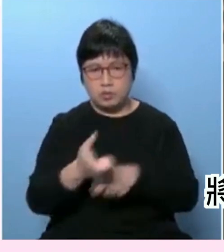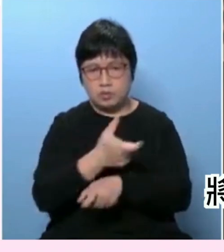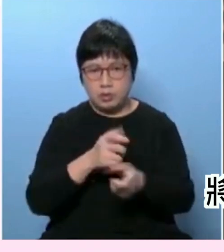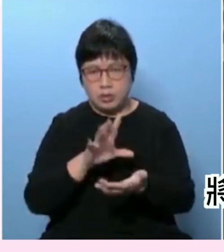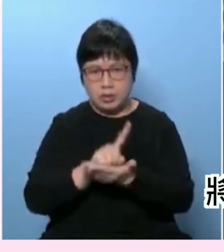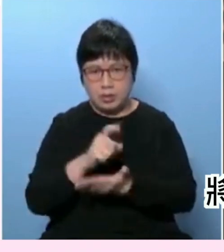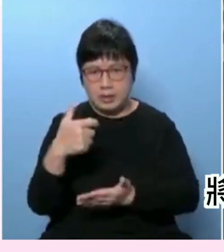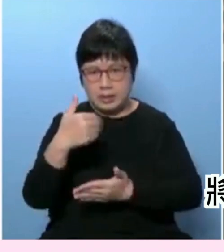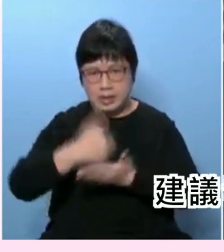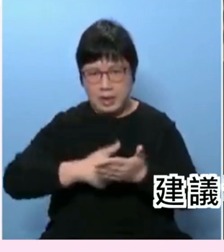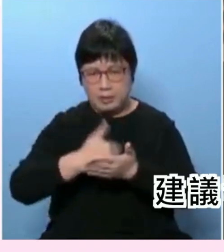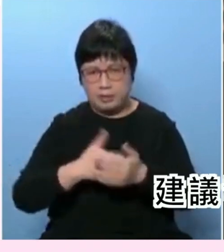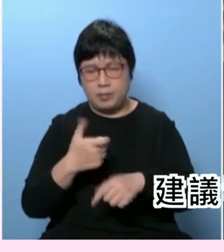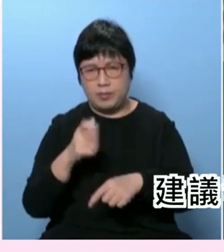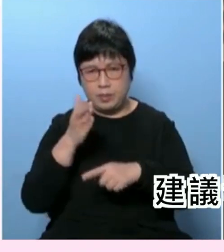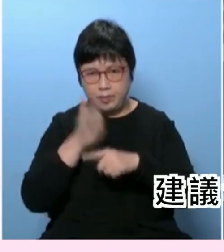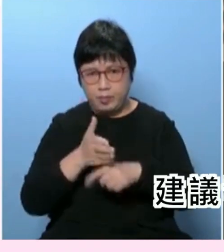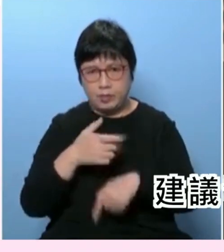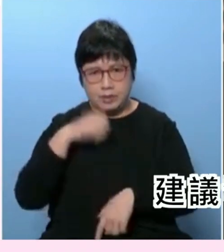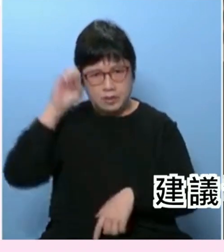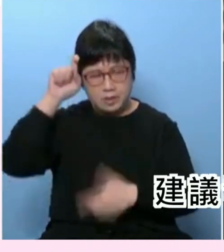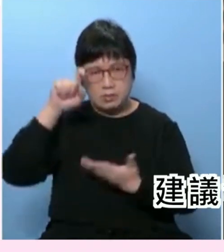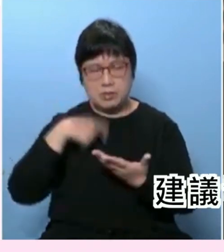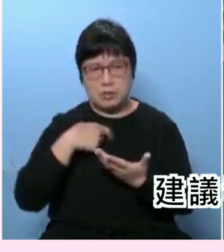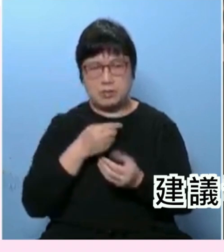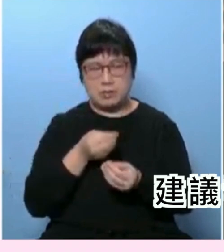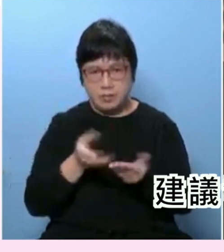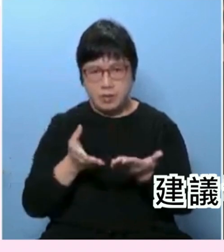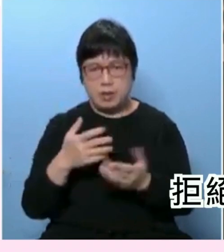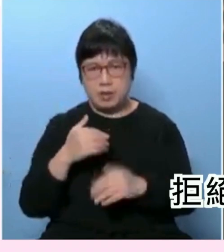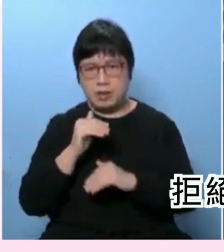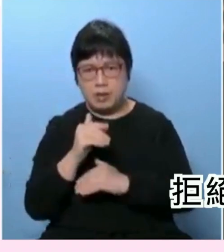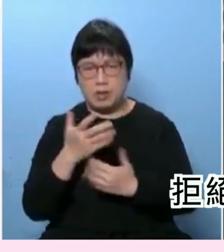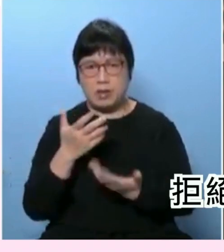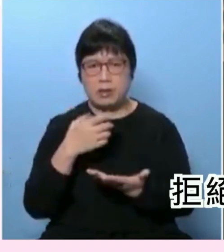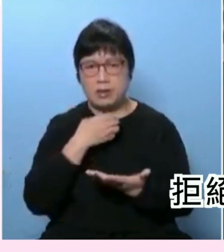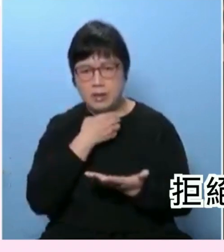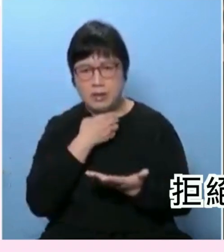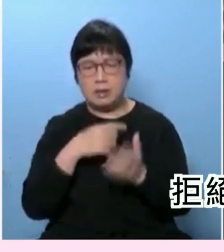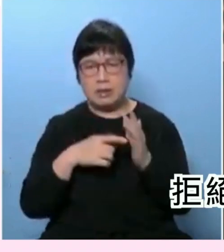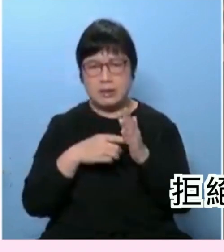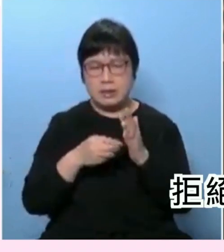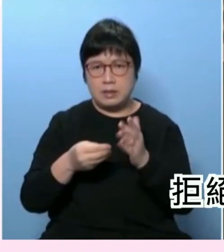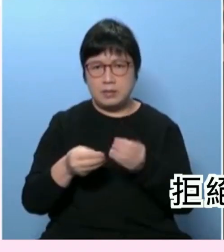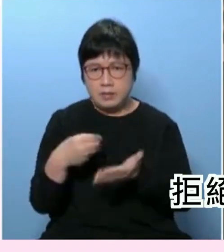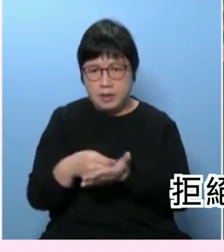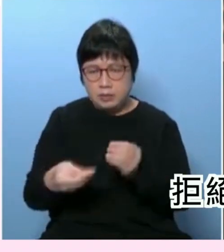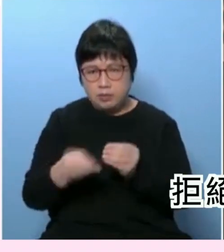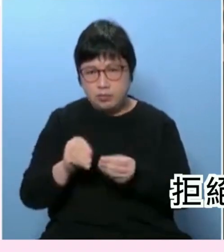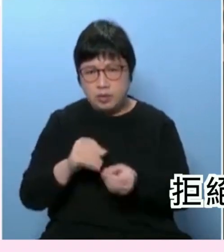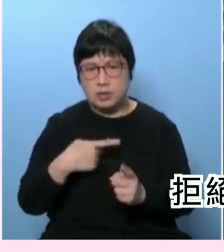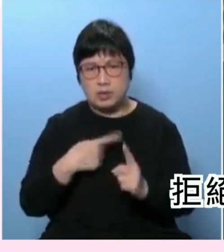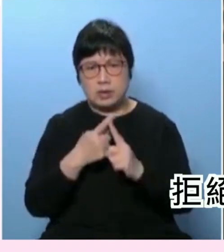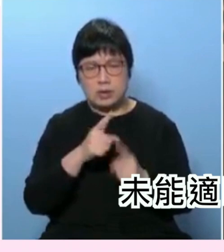減減半，建議發放有諸多掣肘的電子消費券，拒絕俾市民咧攞翻佢哋